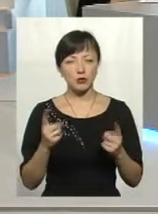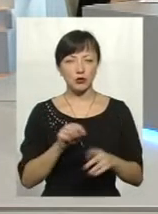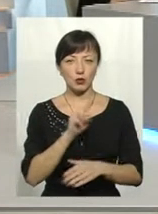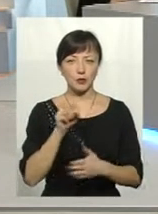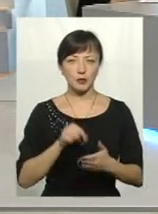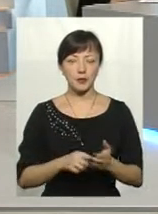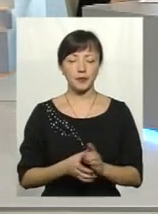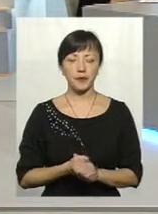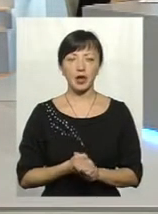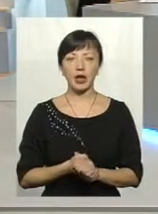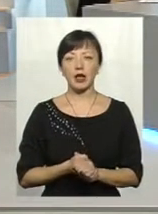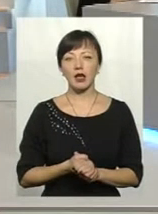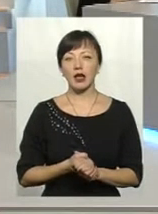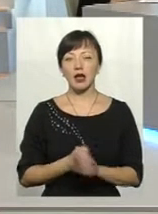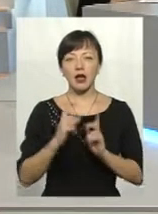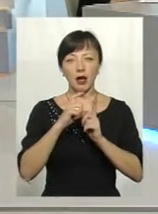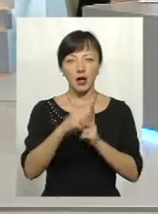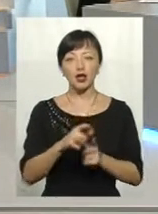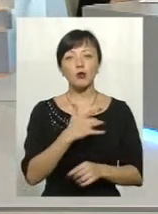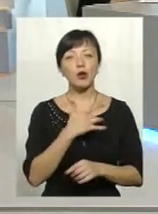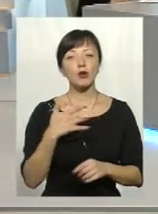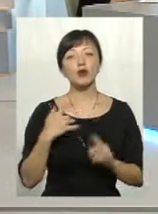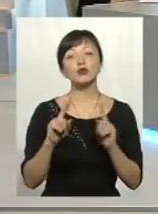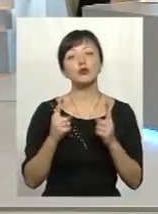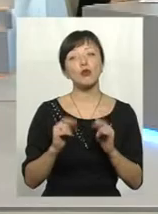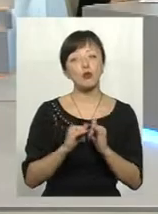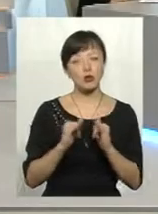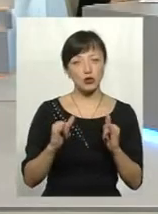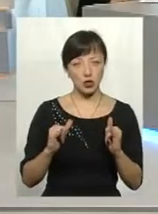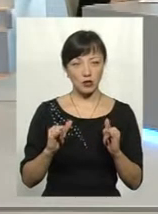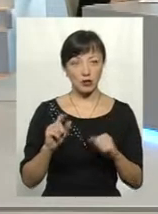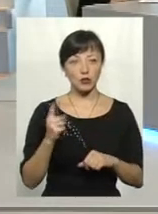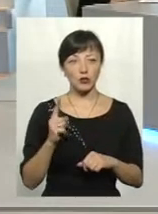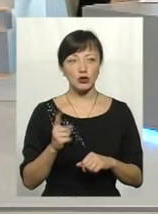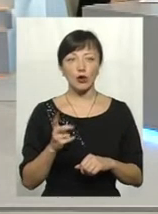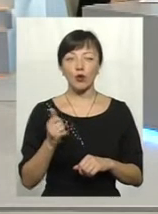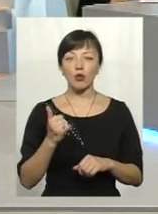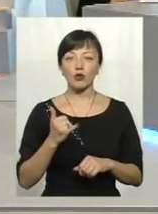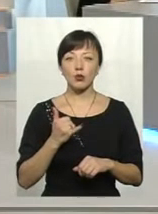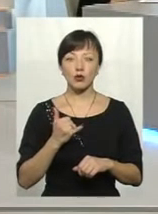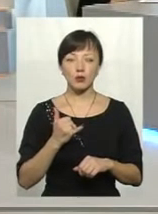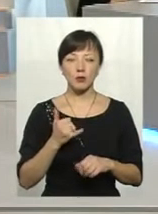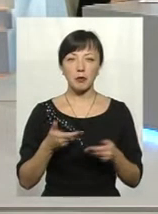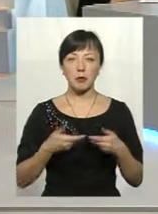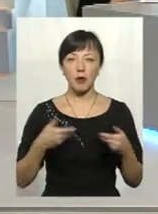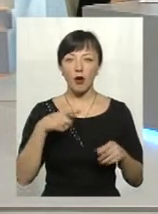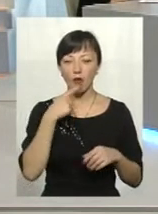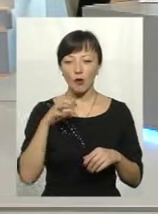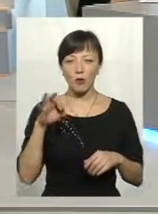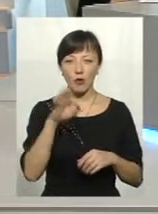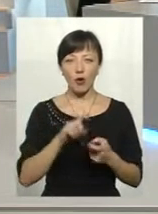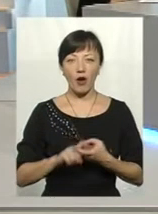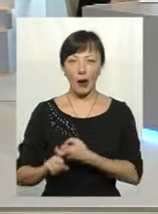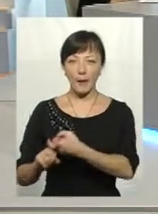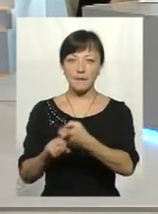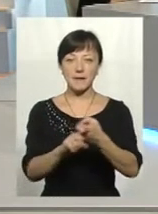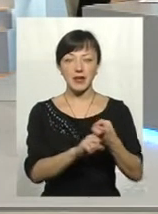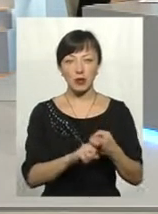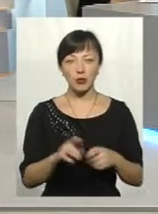Ну, туберкульоз чому поширюється? Тому що у нас паралельно проходить, ми говоримо про епідемію туберкульозу, ви